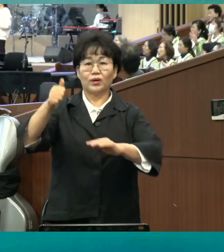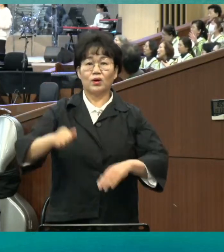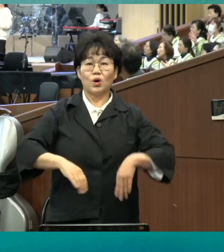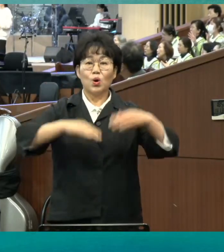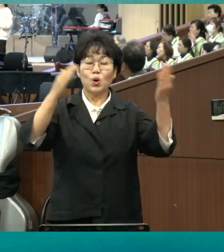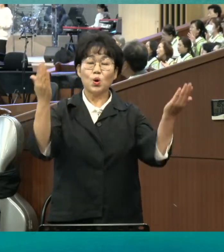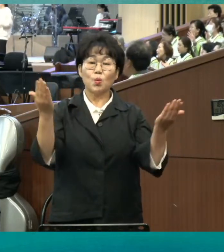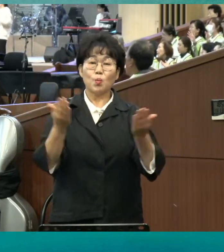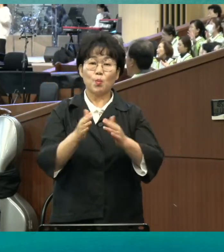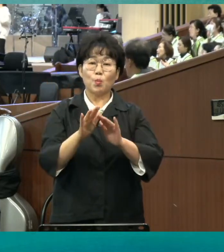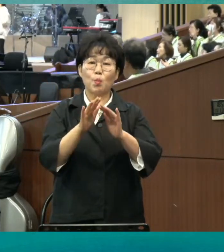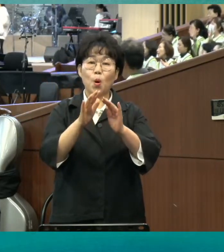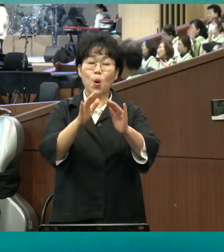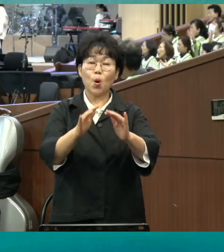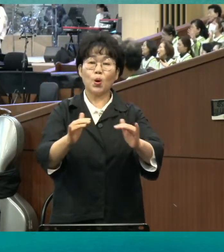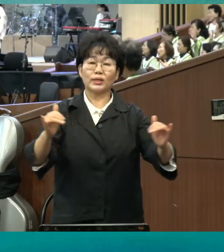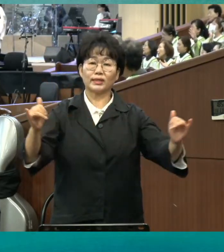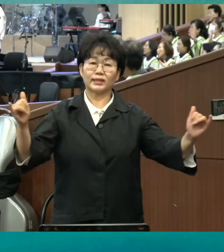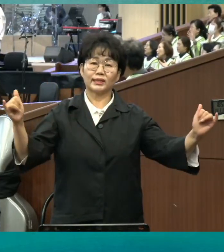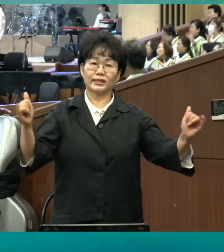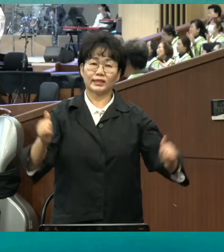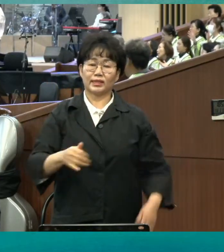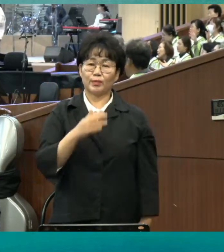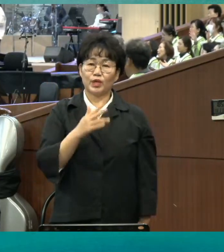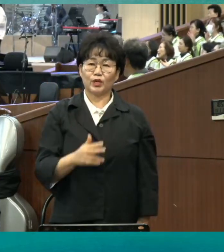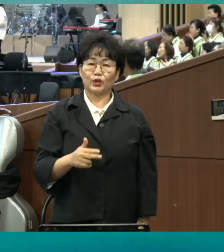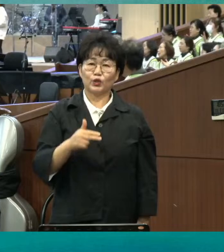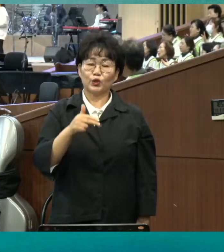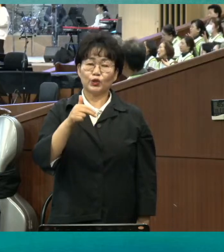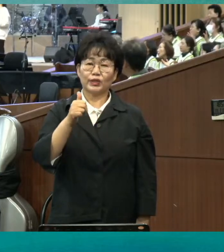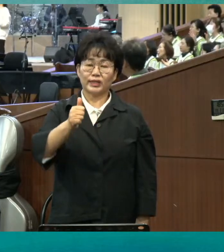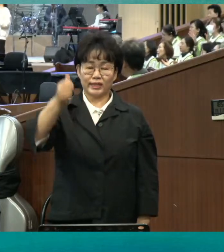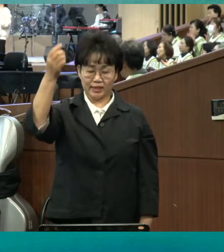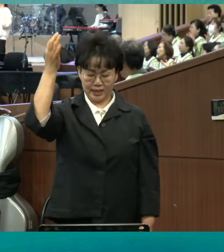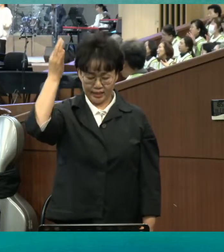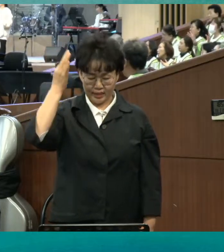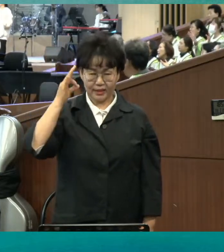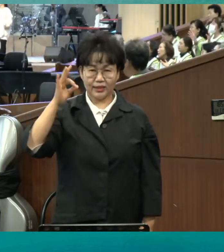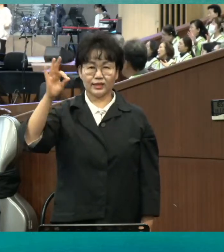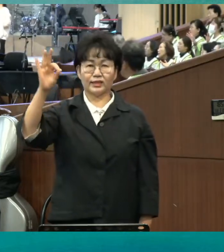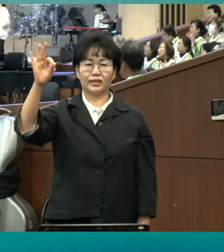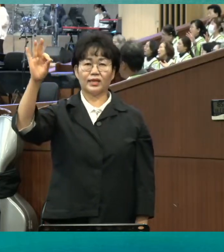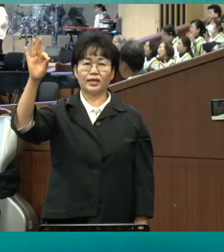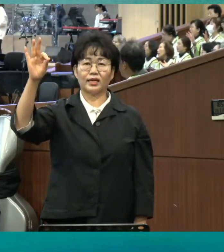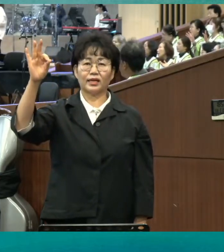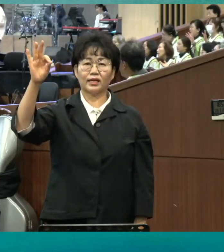시는 모든 입이 주를 시네.